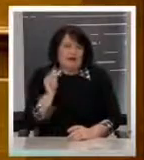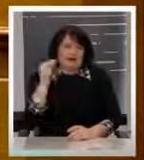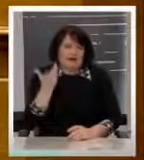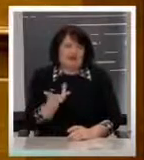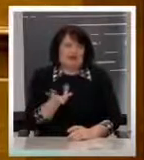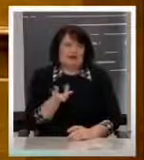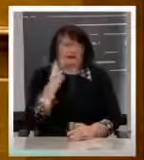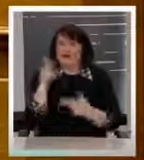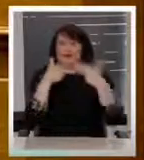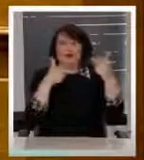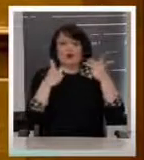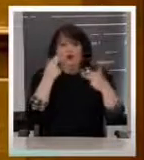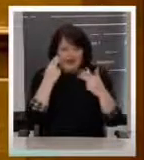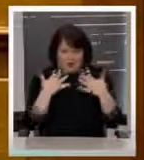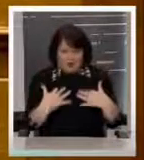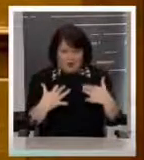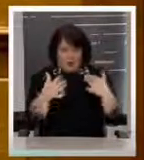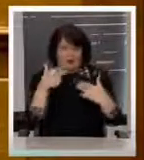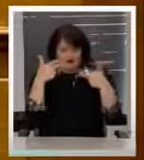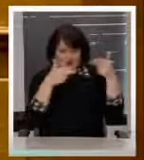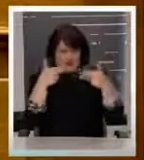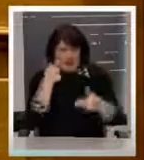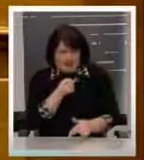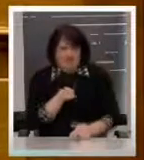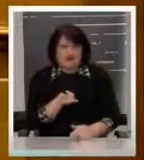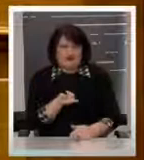μπορεί να γυρίσει η κάμερα στα έδρανά σας,